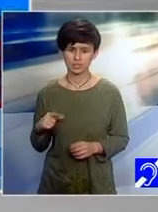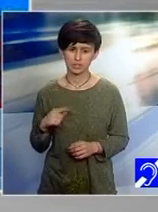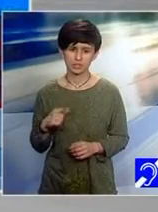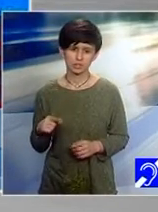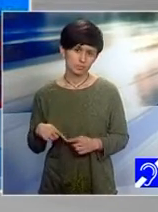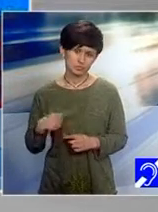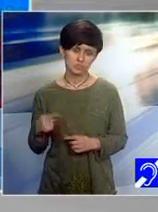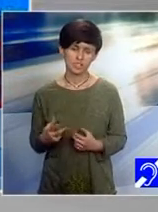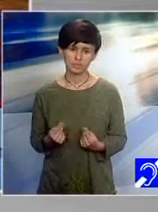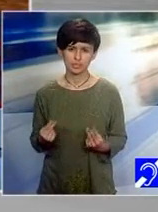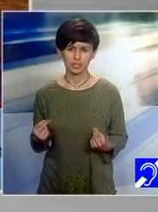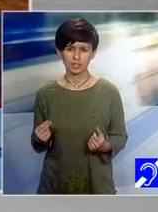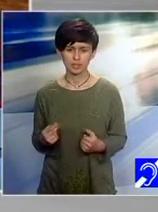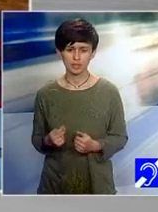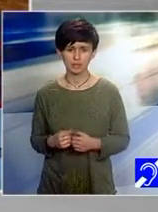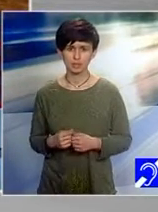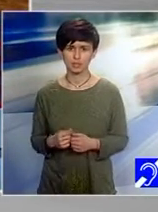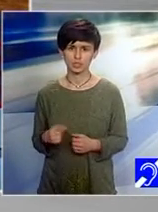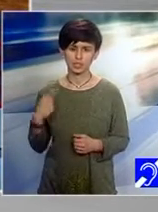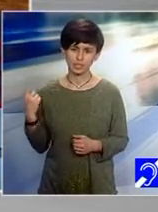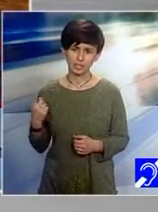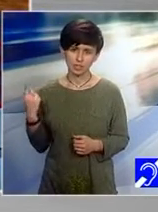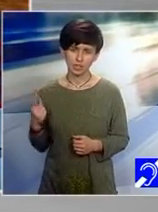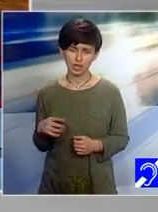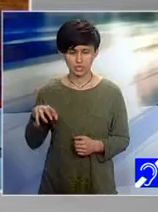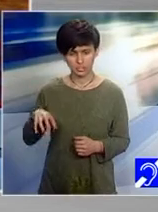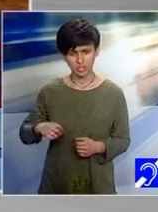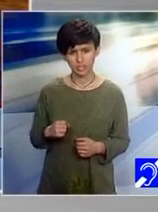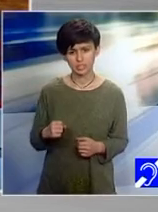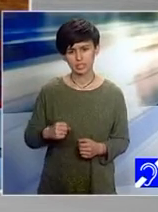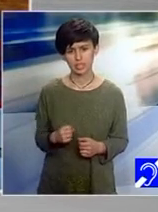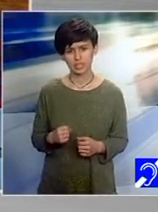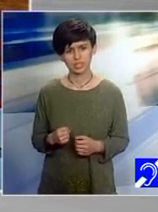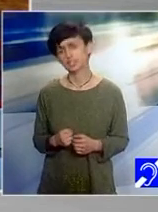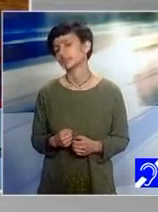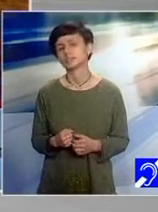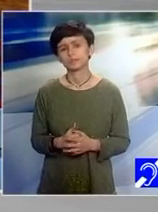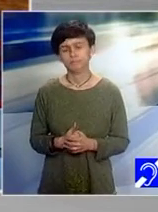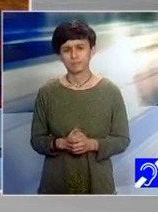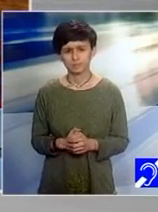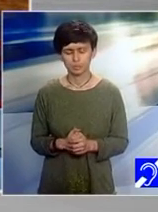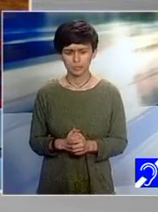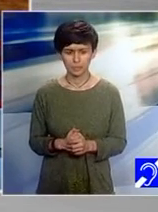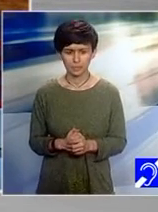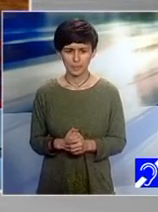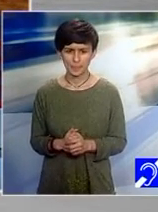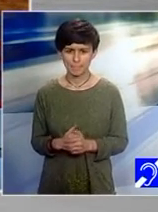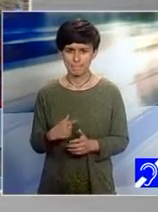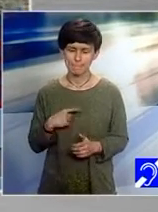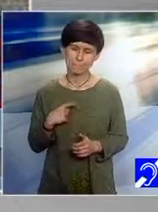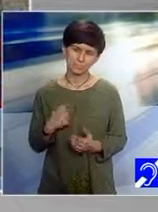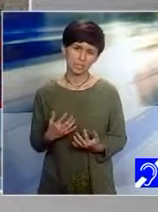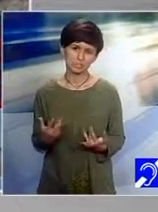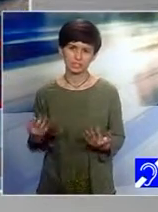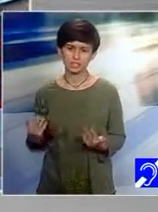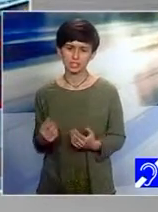colega mea și o să ne ajute, despre Dumbrăveni, Dumbrăveni, unde am fost de curând, în județul Sibiu, și mai sunt câteva